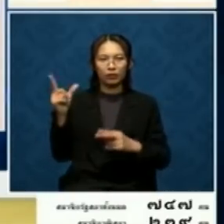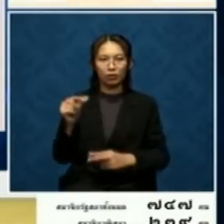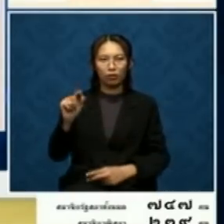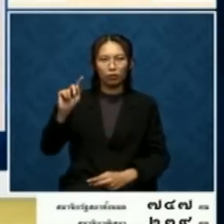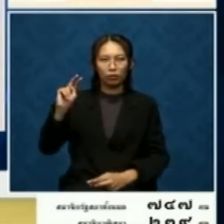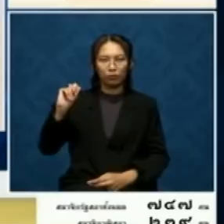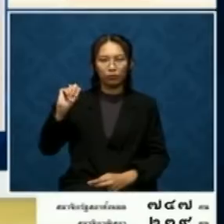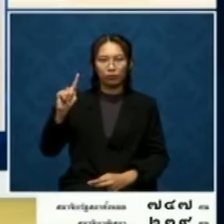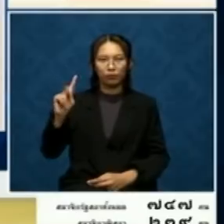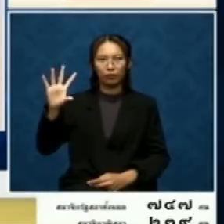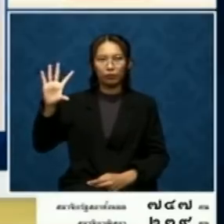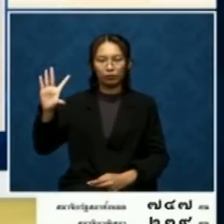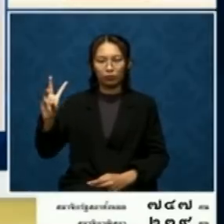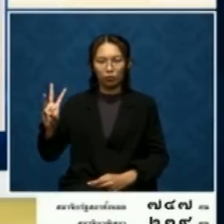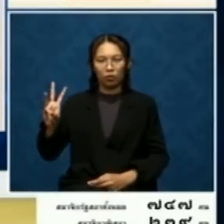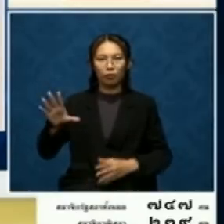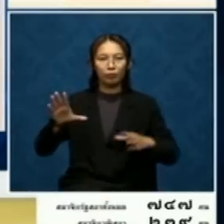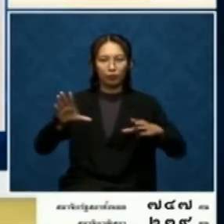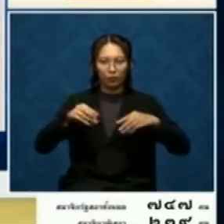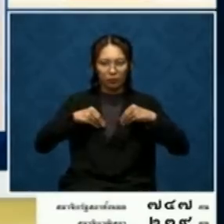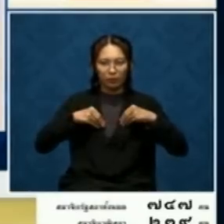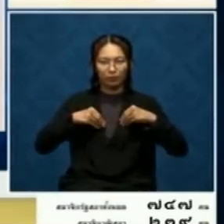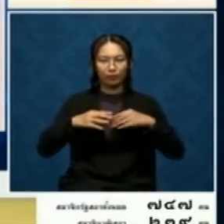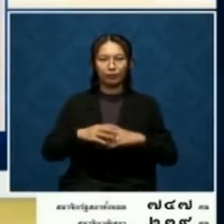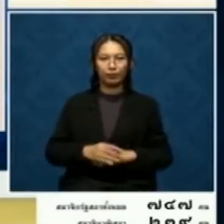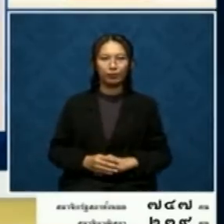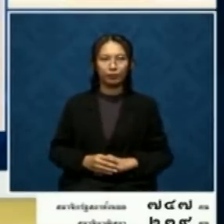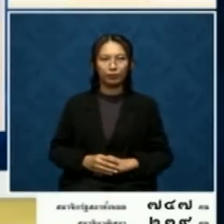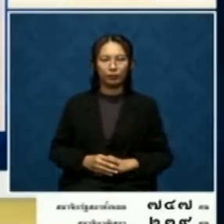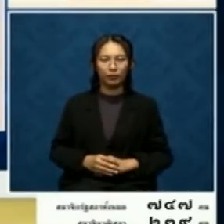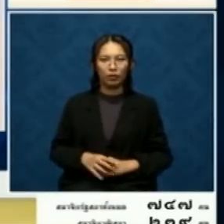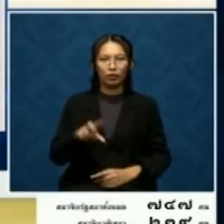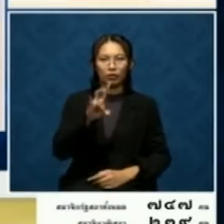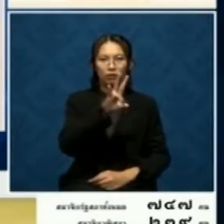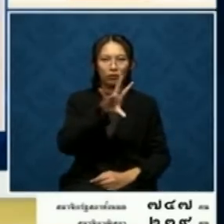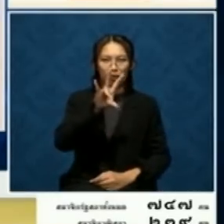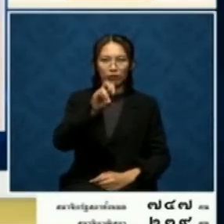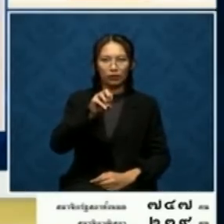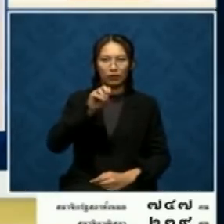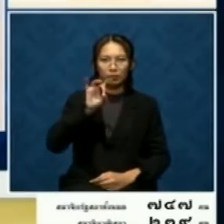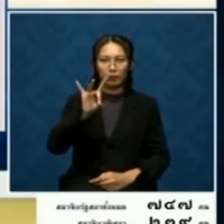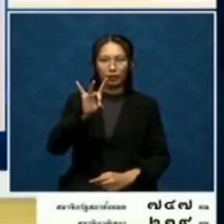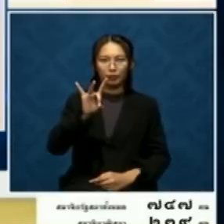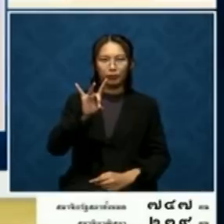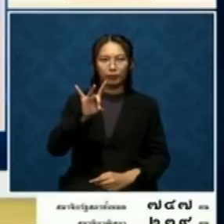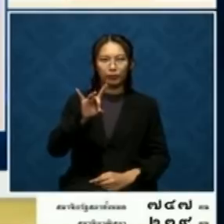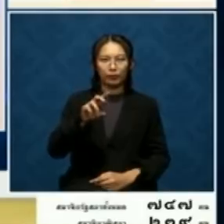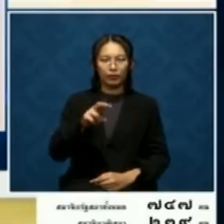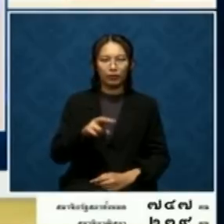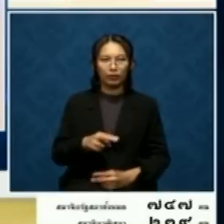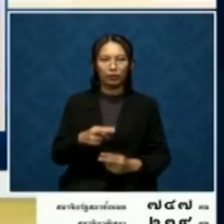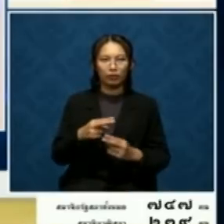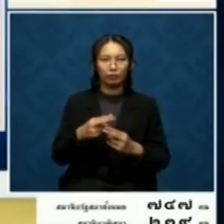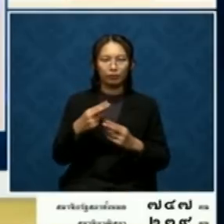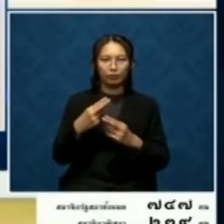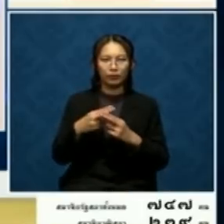ฐมนตรีก็กลับมาอีกครั้งหนึ่งจัดสรรตำแหน่งต่างๆนะครับแล้วก็มีโผหลุดออกมาแต่แน่นอนไม่ได้รับการยืนยันว่านั่นคือเรื่องจริงนะแ